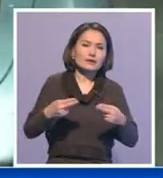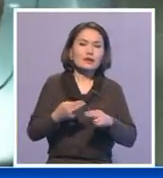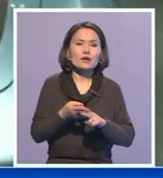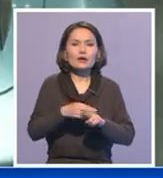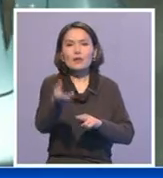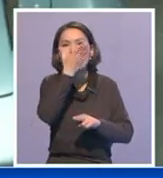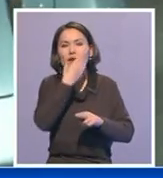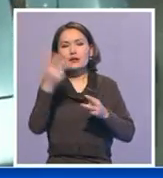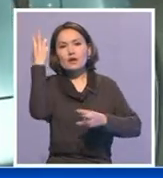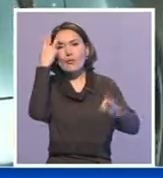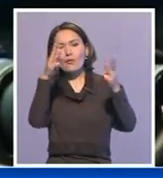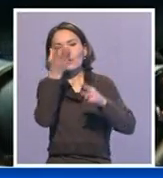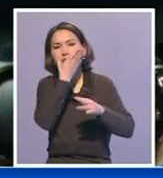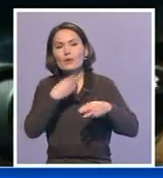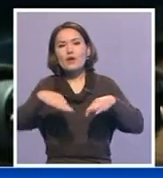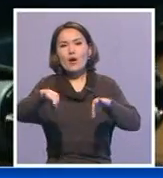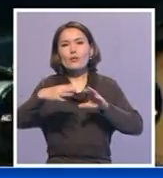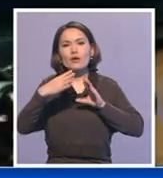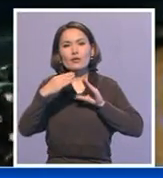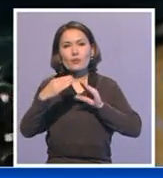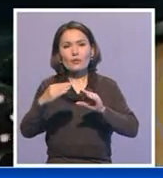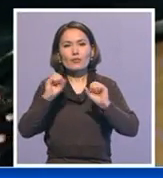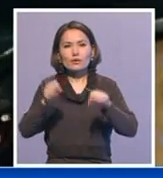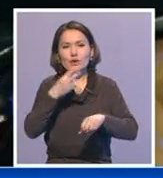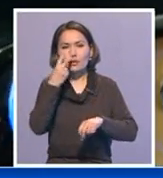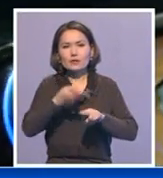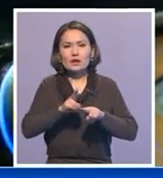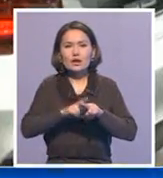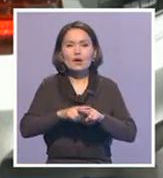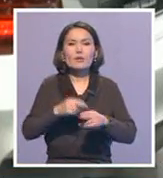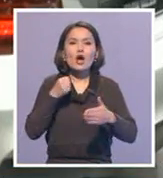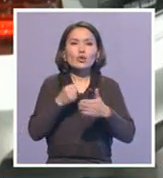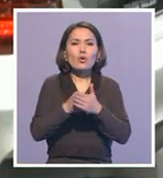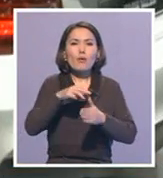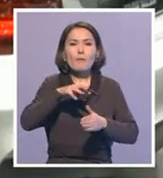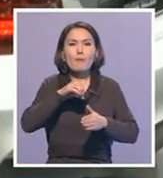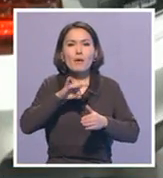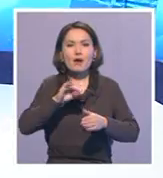жетілдірілген көліктердің өзге де түрлерін көруге болады. Автосалон наурыздың 16-сына дейін жұмыс істейді.